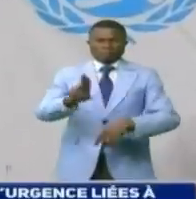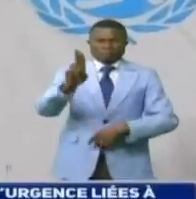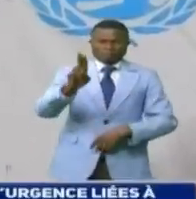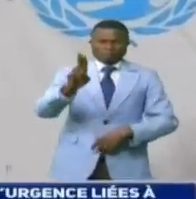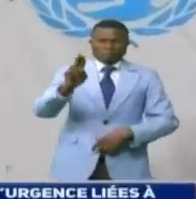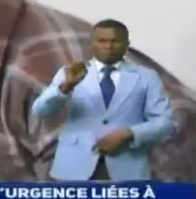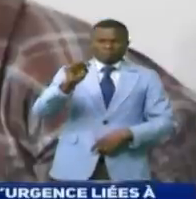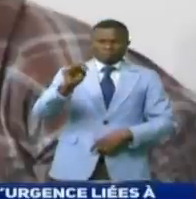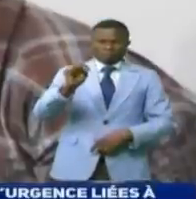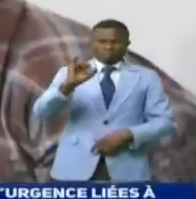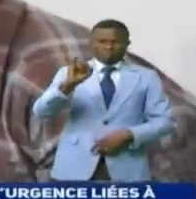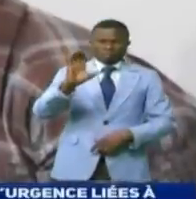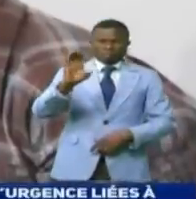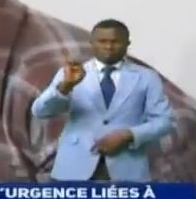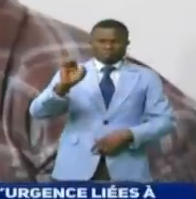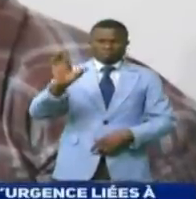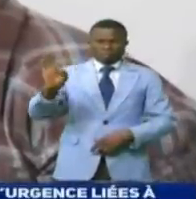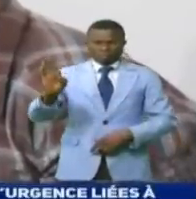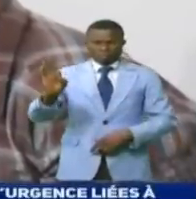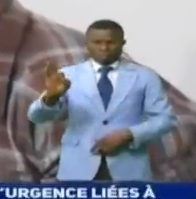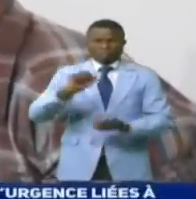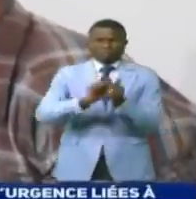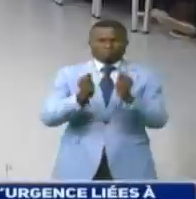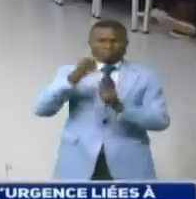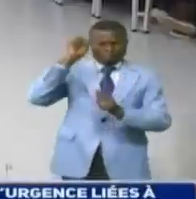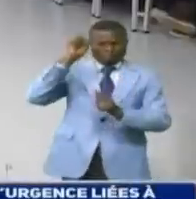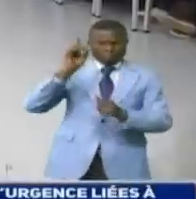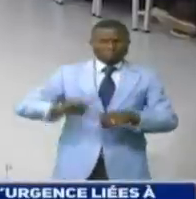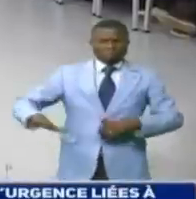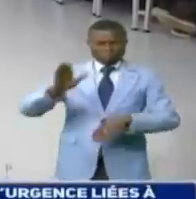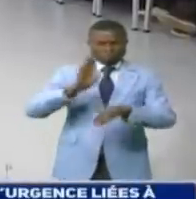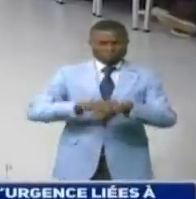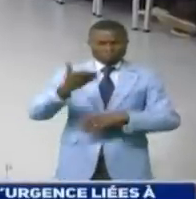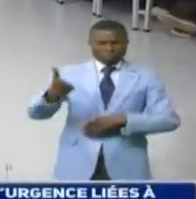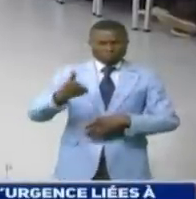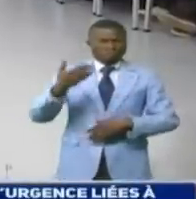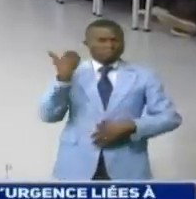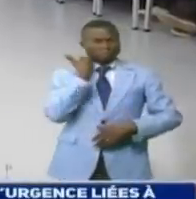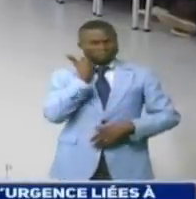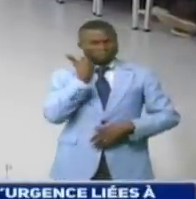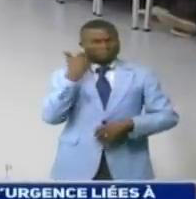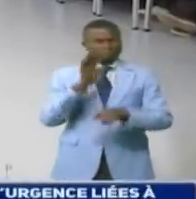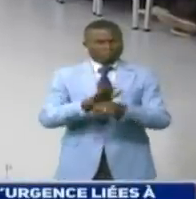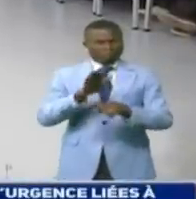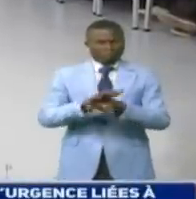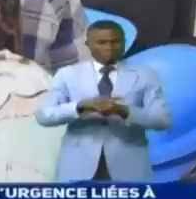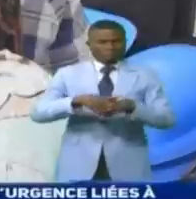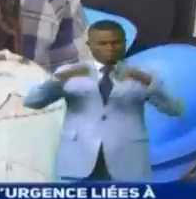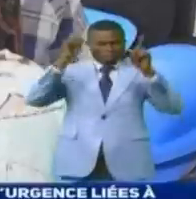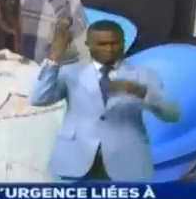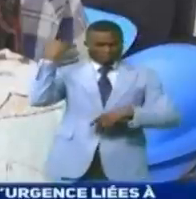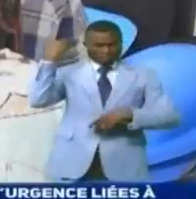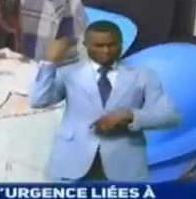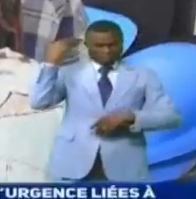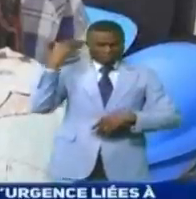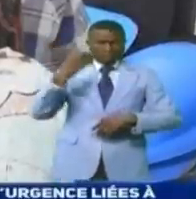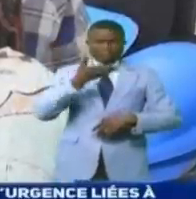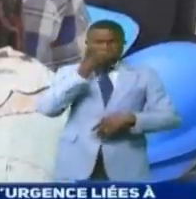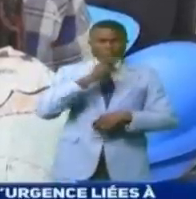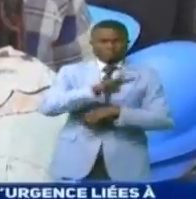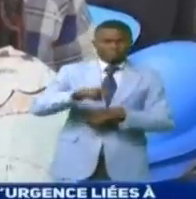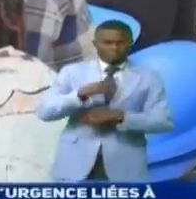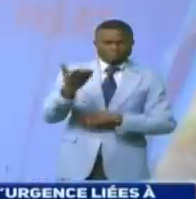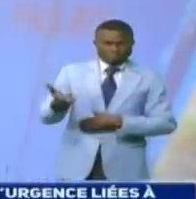En dépit des catastrophes connues par nos États, les épidémies dont la dernière en date est la